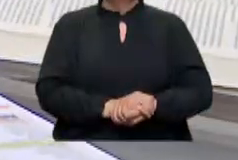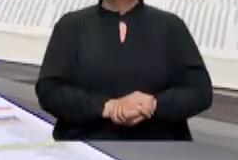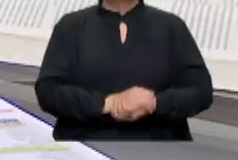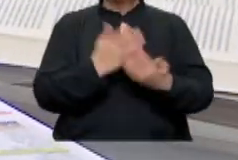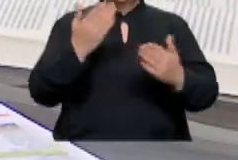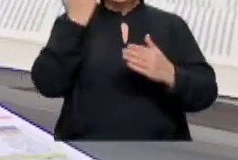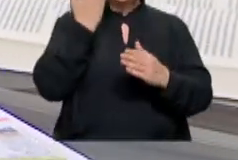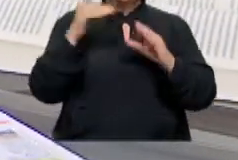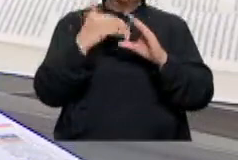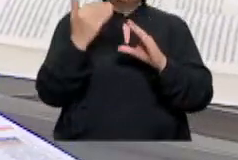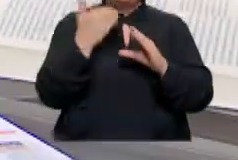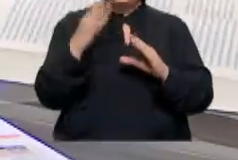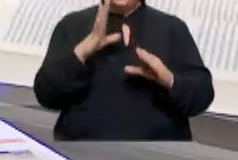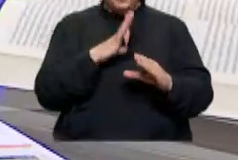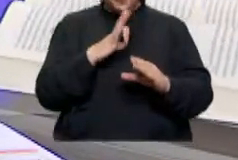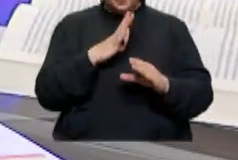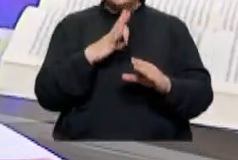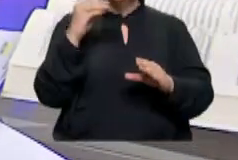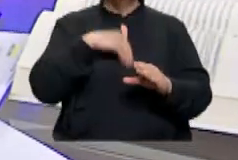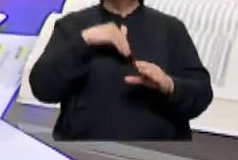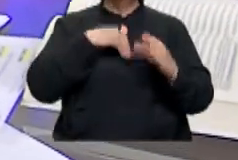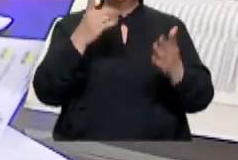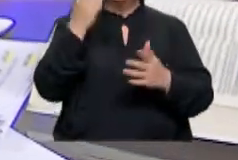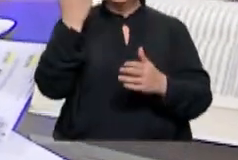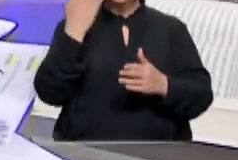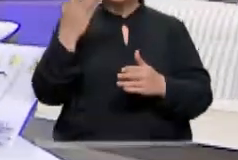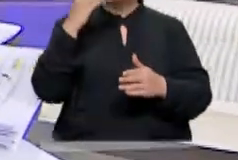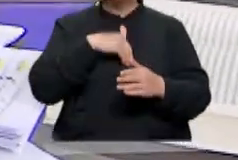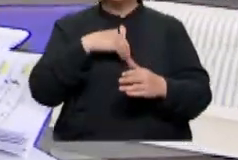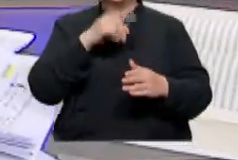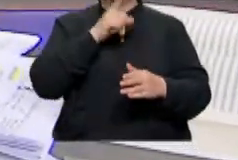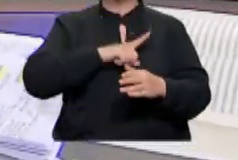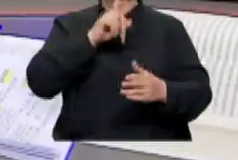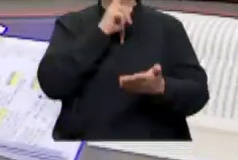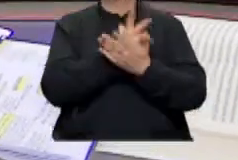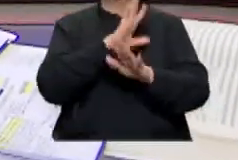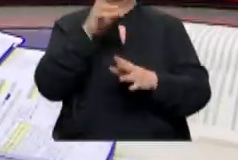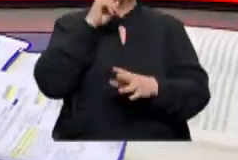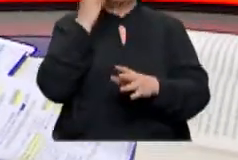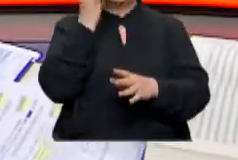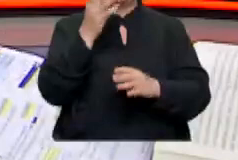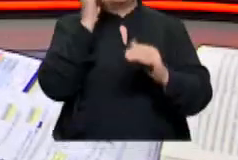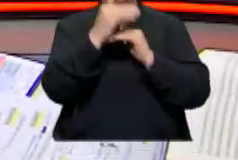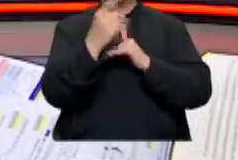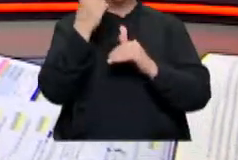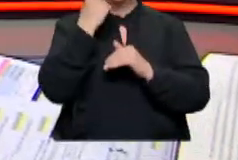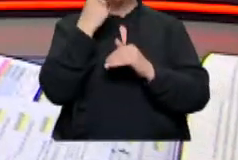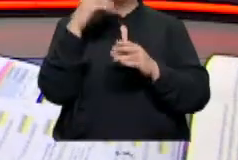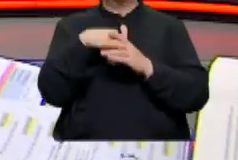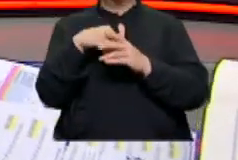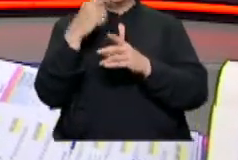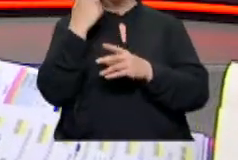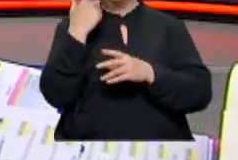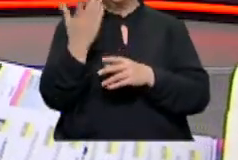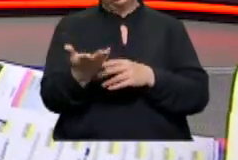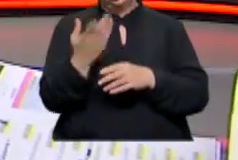Efendim izleyicilerimizden gelen mesajlar, sanırsın demiş bir izleyicimiz, sanırsın aday kesinleşti ve sonuç belli, milletimiz ve devletimiz için